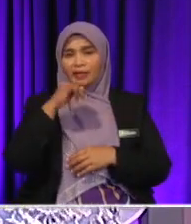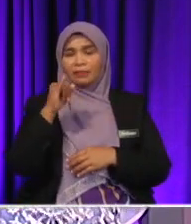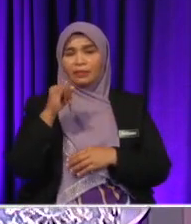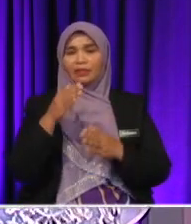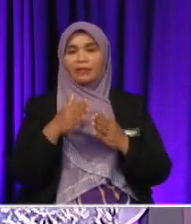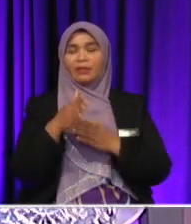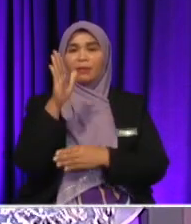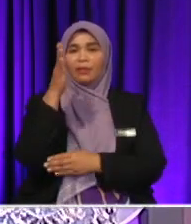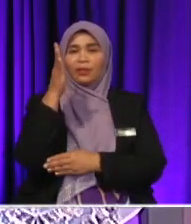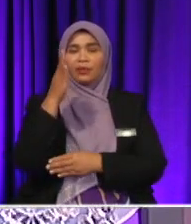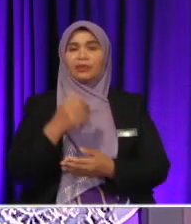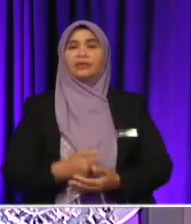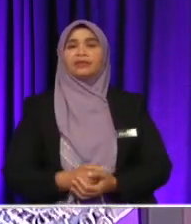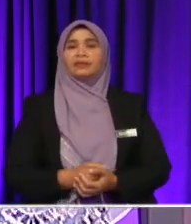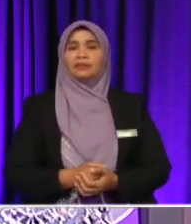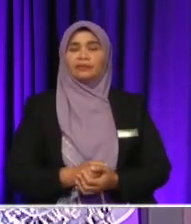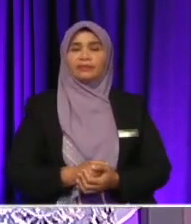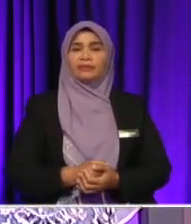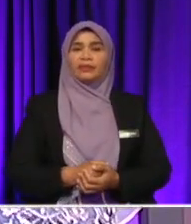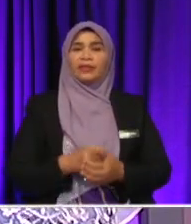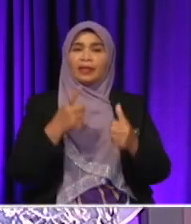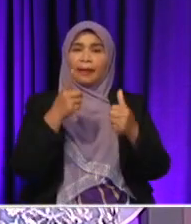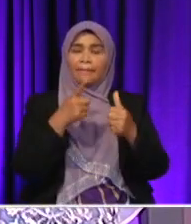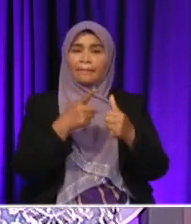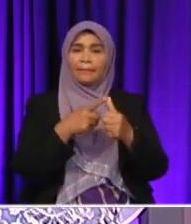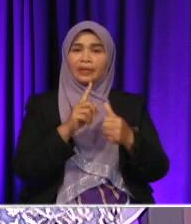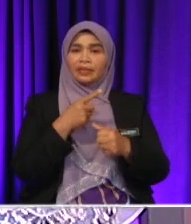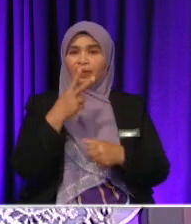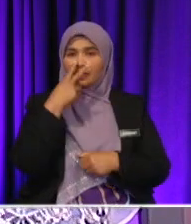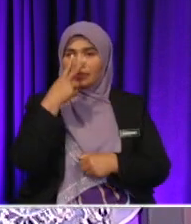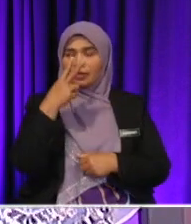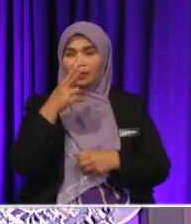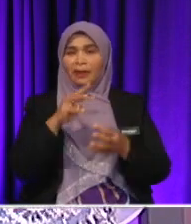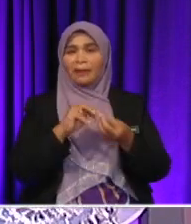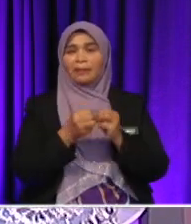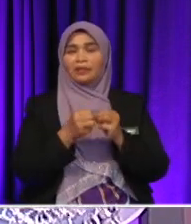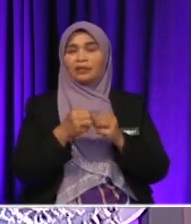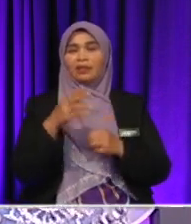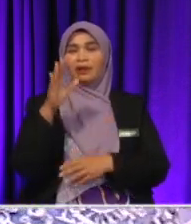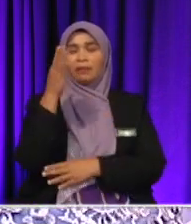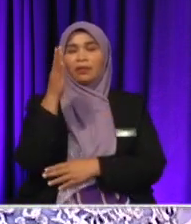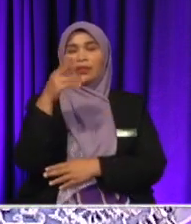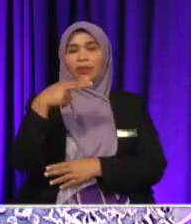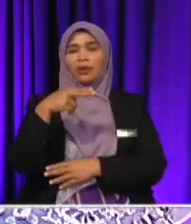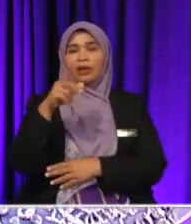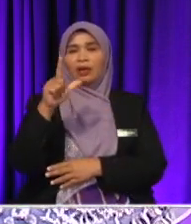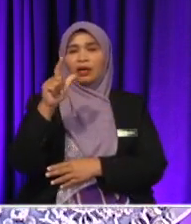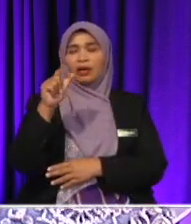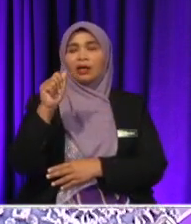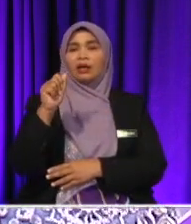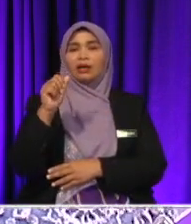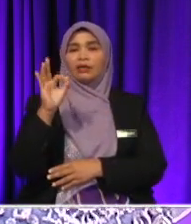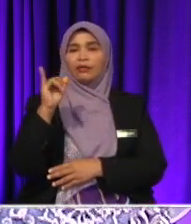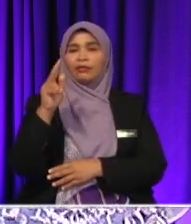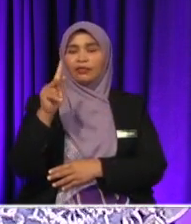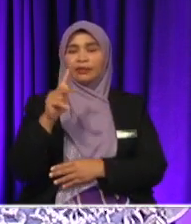Tidak Ya pokoknya ada masalah pertama kita lihat masalah pokok halofit apa itu sebelum sebelum kita